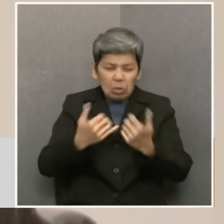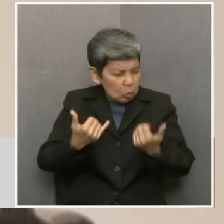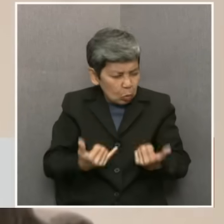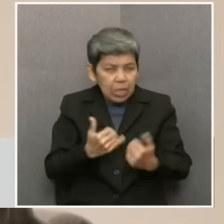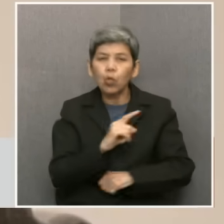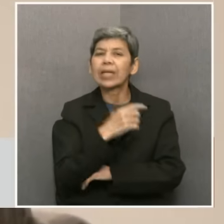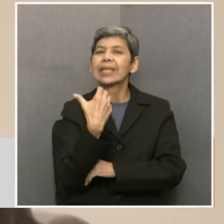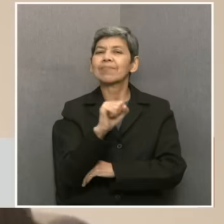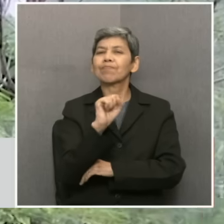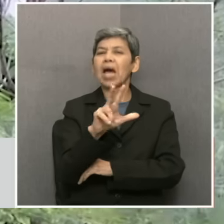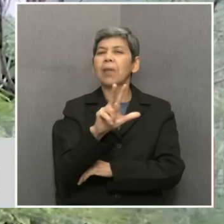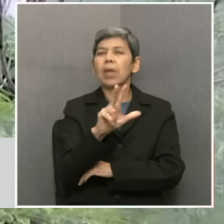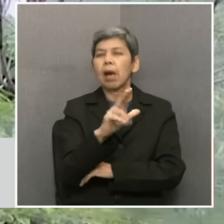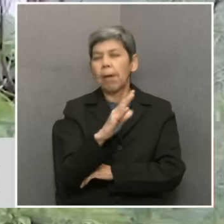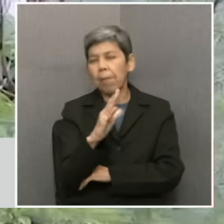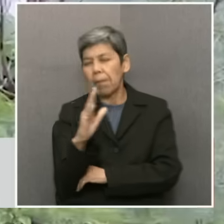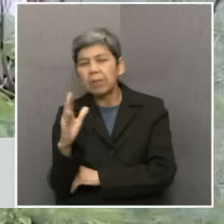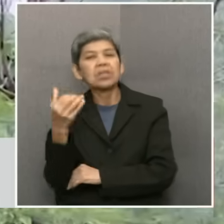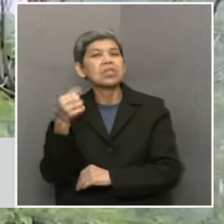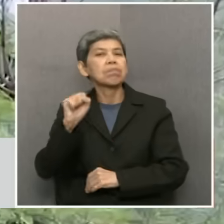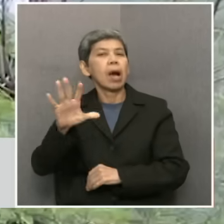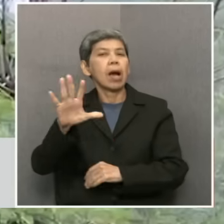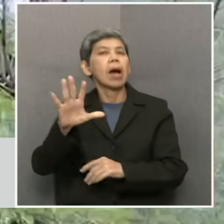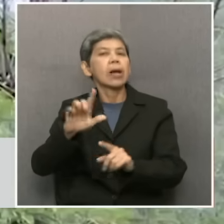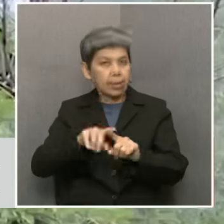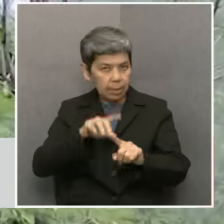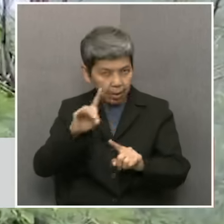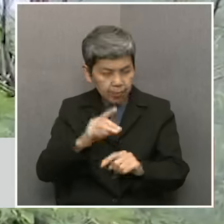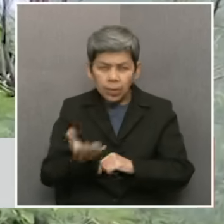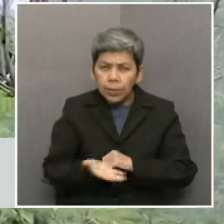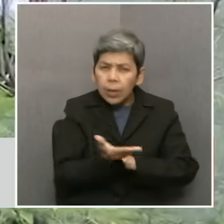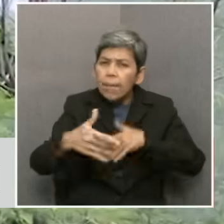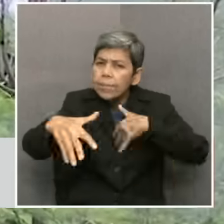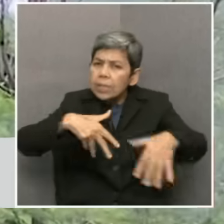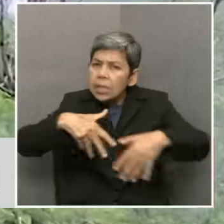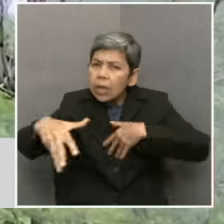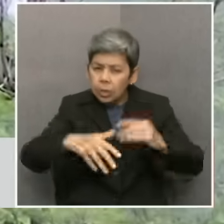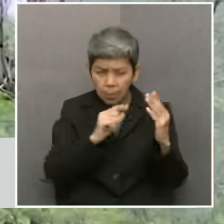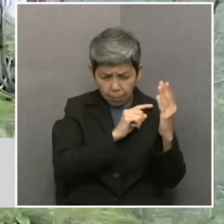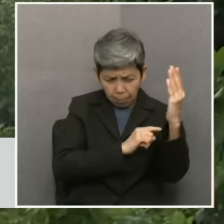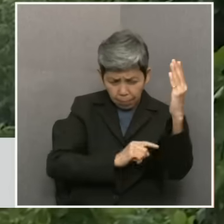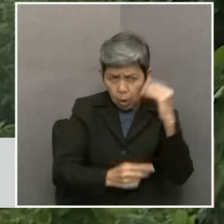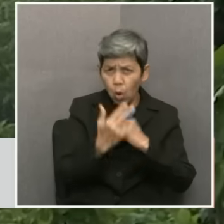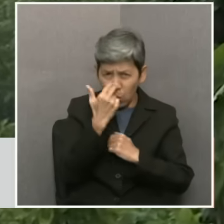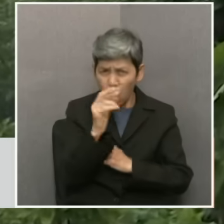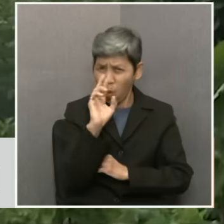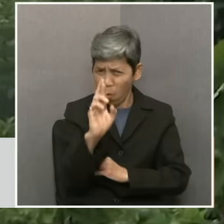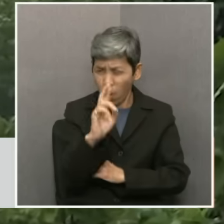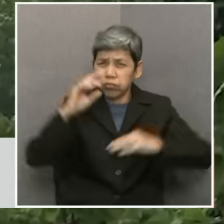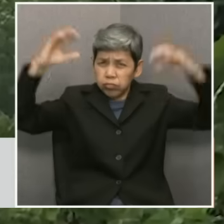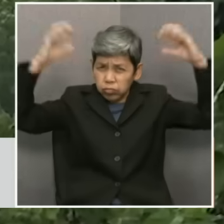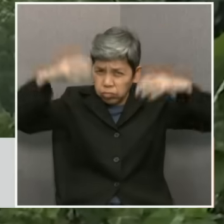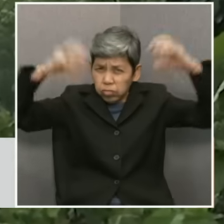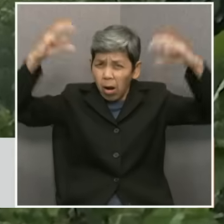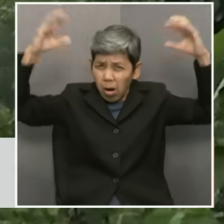13สิงหาคมจนถึง 15สิงหาคมขอให้ประชาชนบริเวณดังกล่าวระวังอันตรายจากฝนตกหนัก